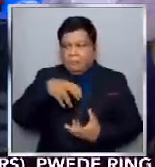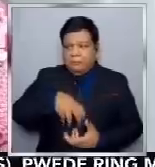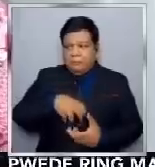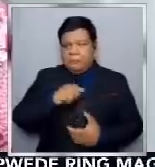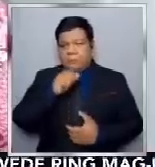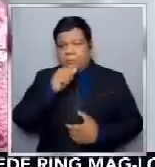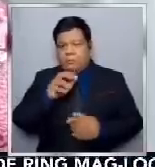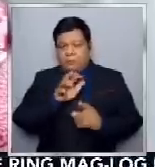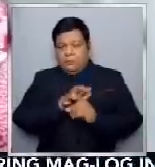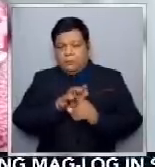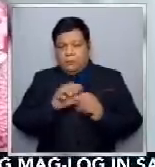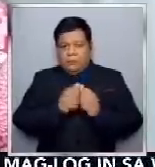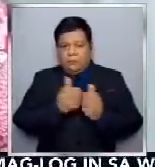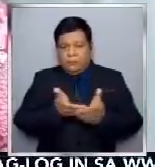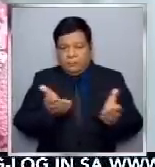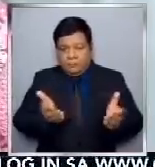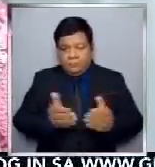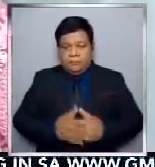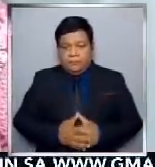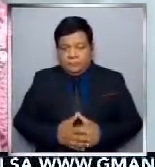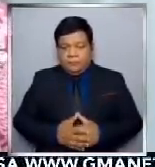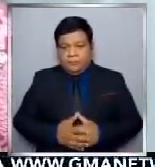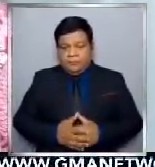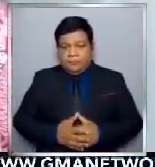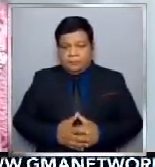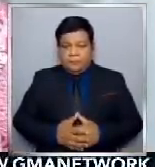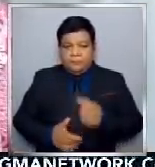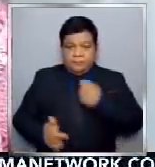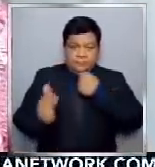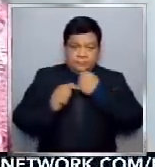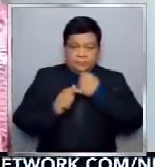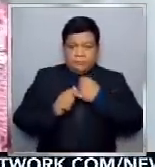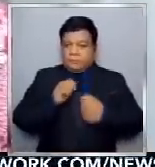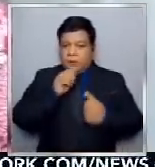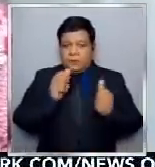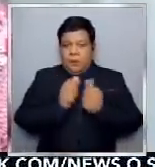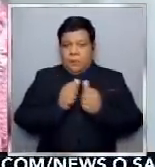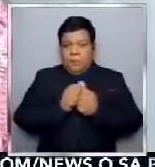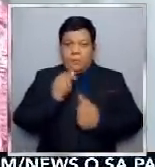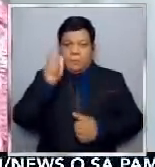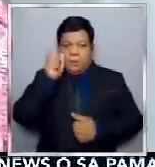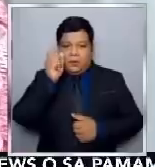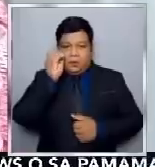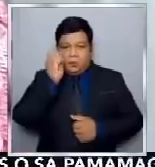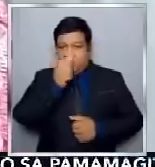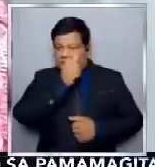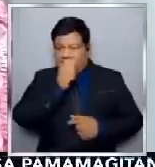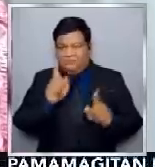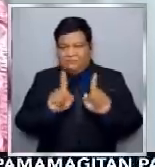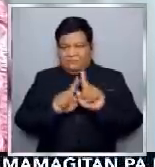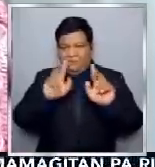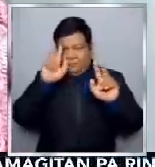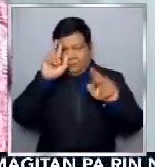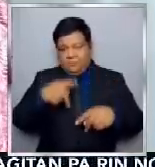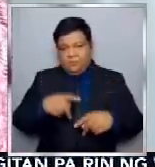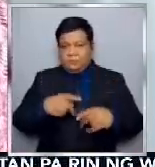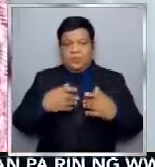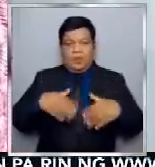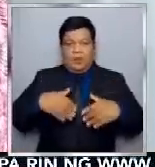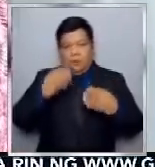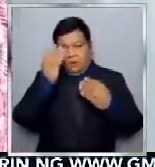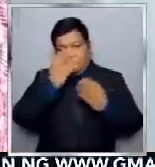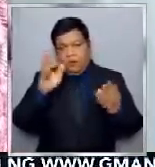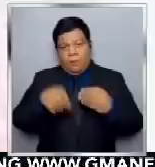sila. Hindi naman niya kasama ang katandem na si House Deputy Speaker Lito Atienza na wala pang abiso ng campaign